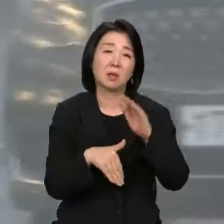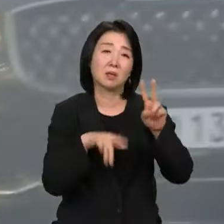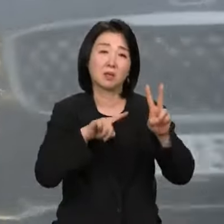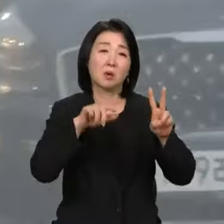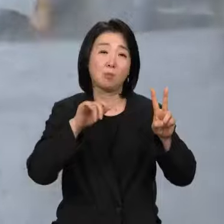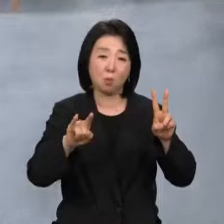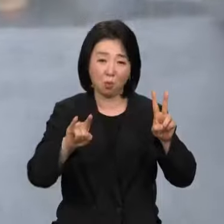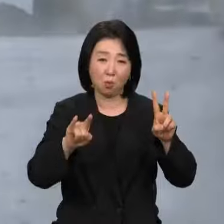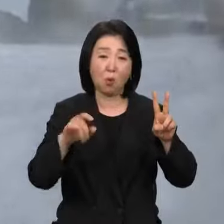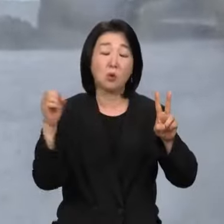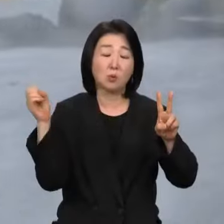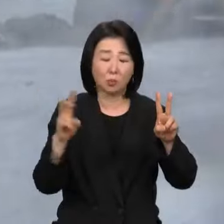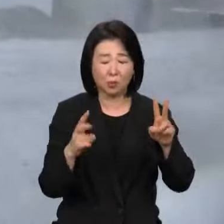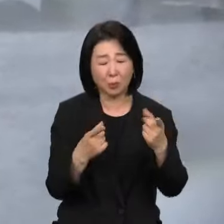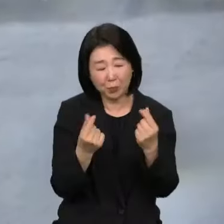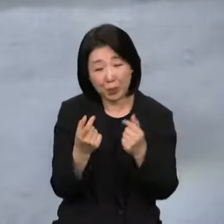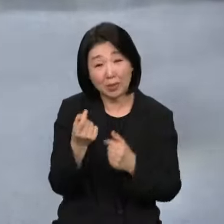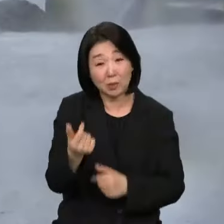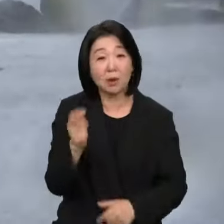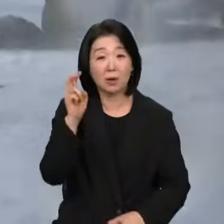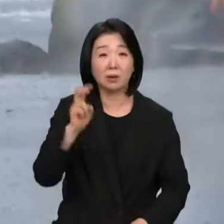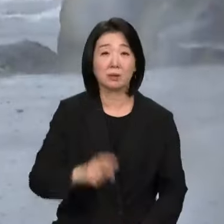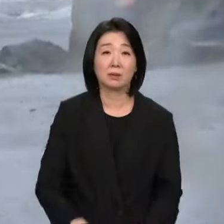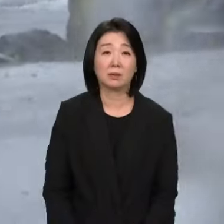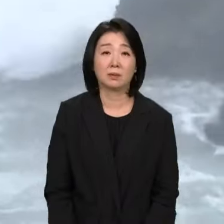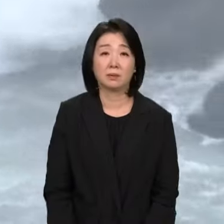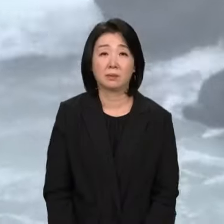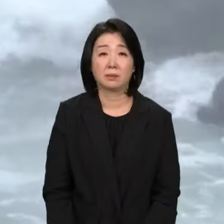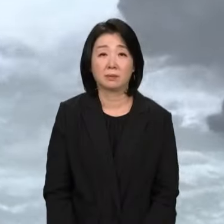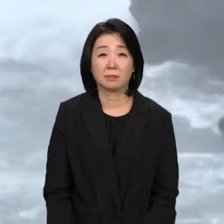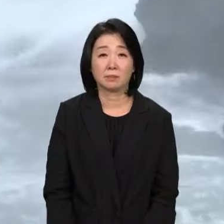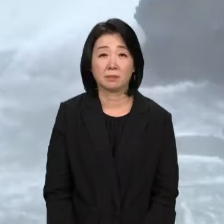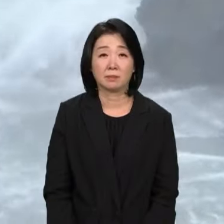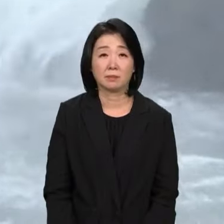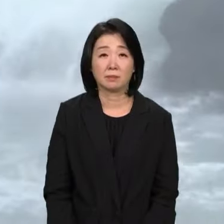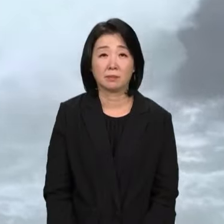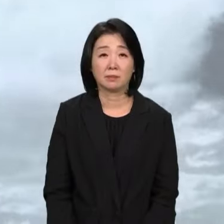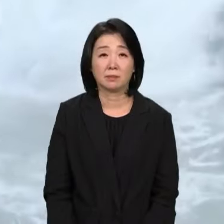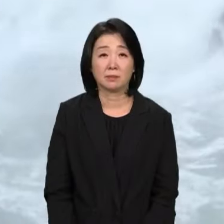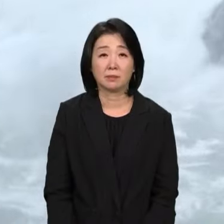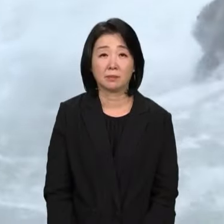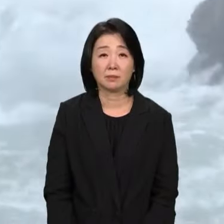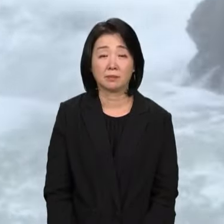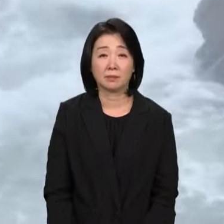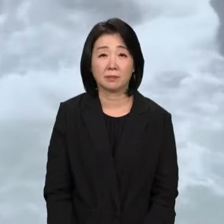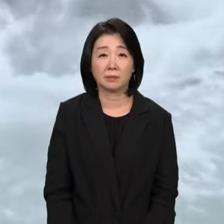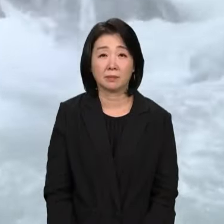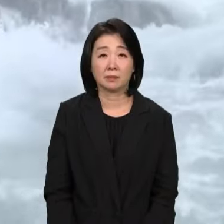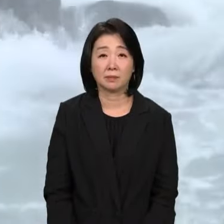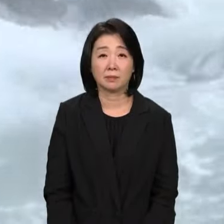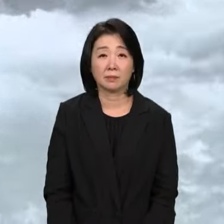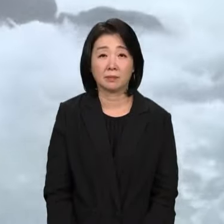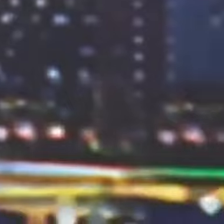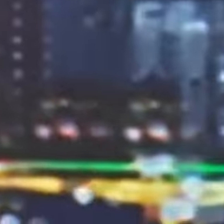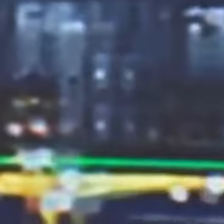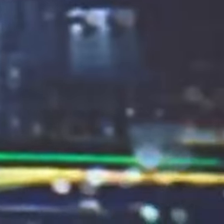2.5개와 비슷하거나 적을 가능성이 높을 걸로 전망됩니다. JTBC 황예린입니다.